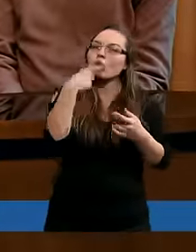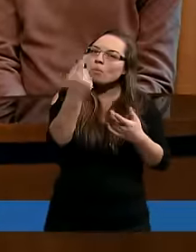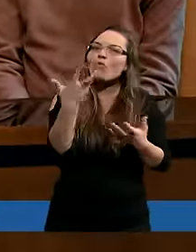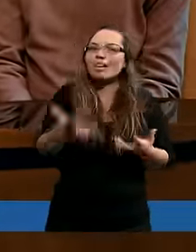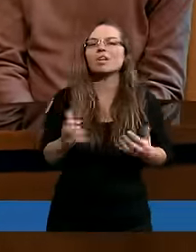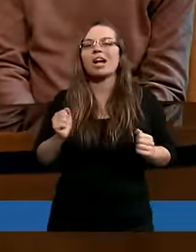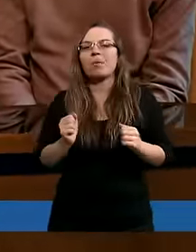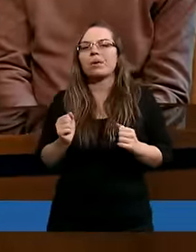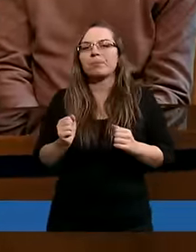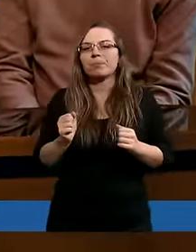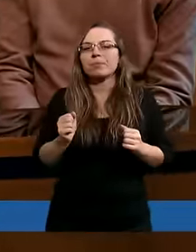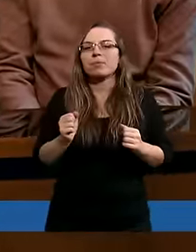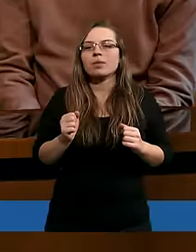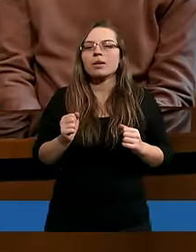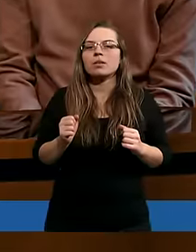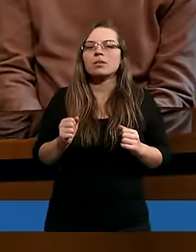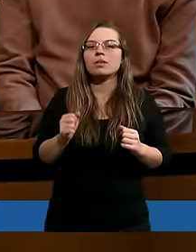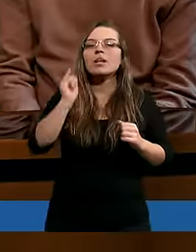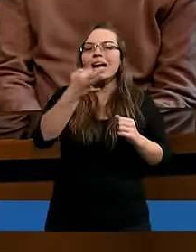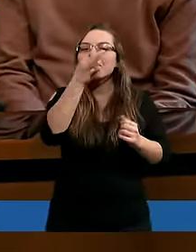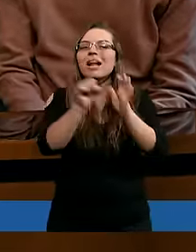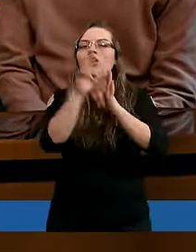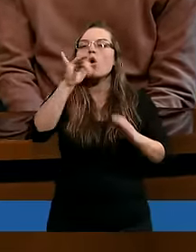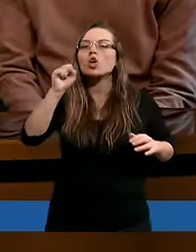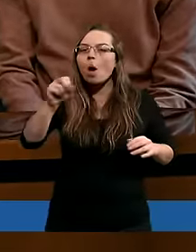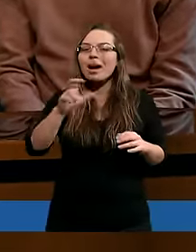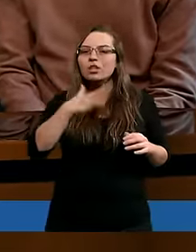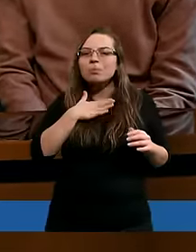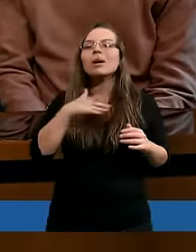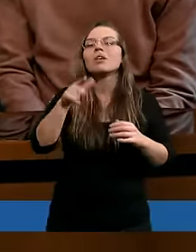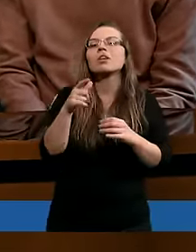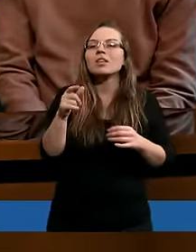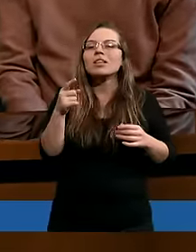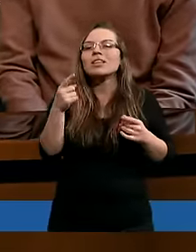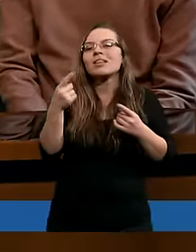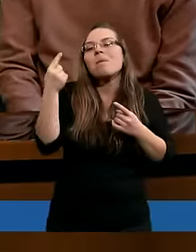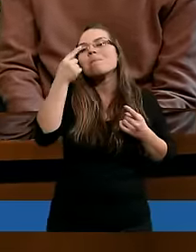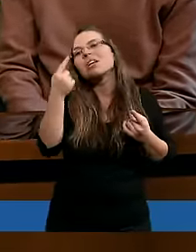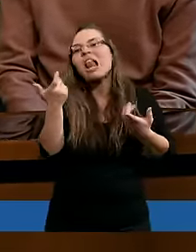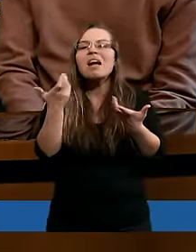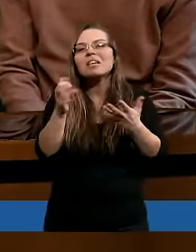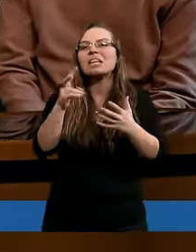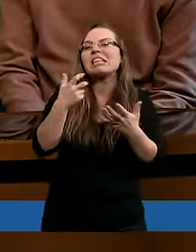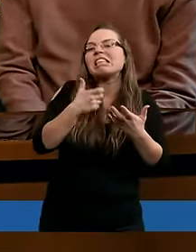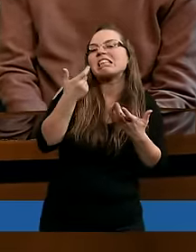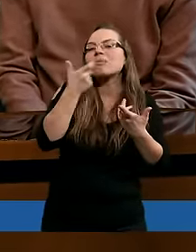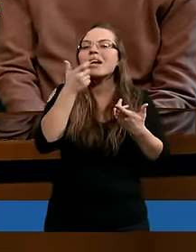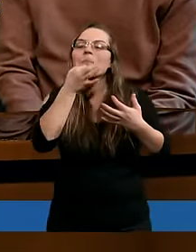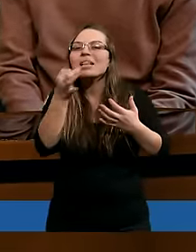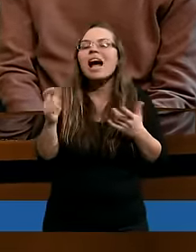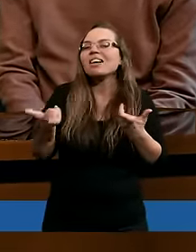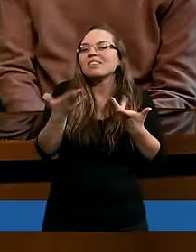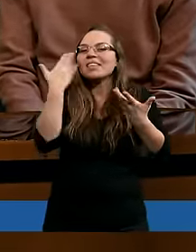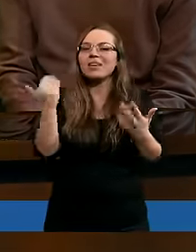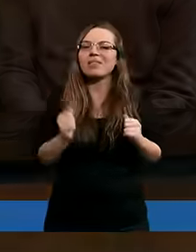Mm-hmm. Macie jeszcze jakieś pytania do Hioba? Skąd wziął takich przyjaciół? Można by było zadać mu